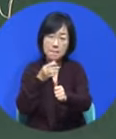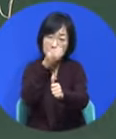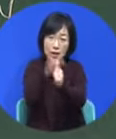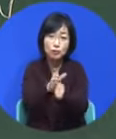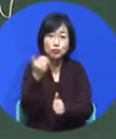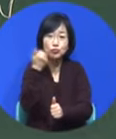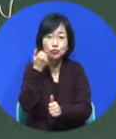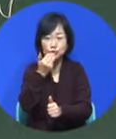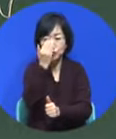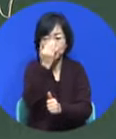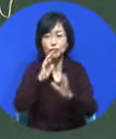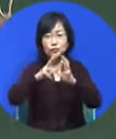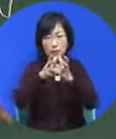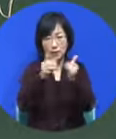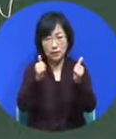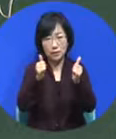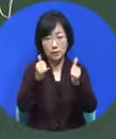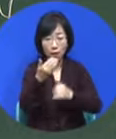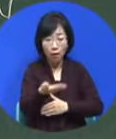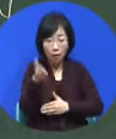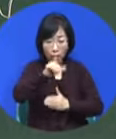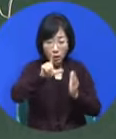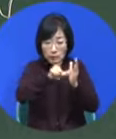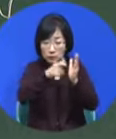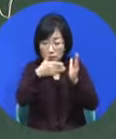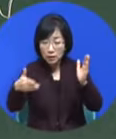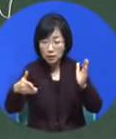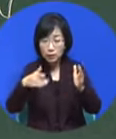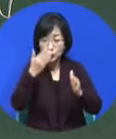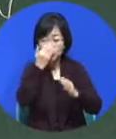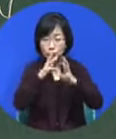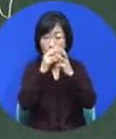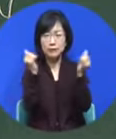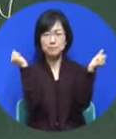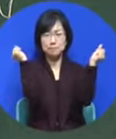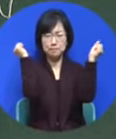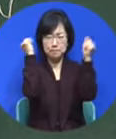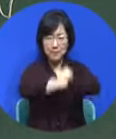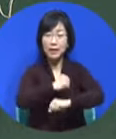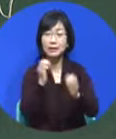다니요 근데 유대인들은 망했어요